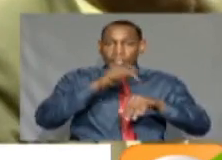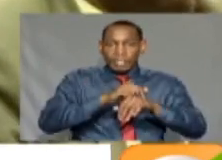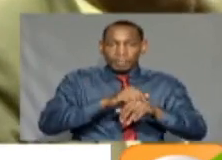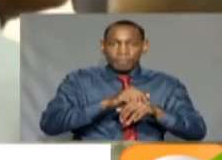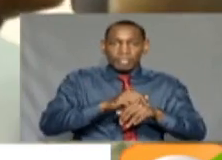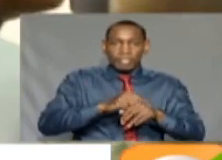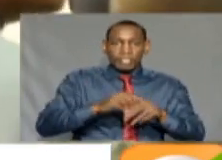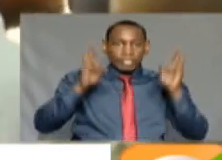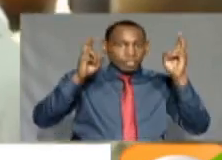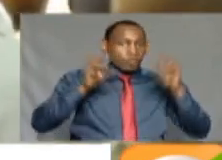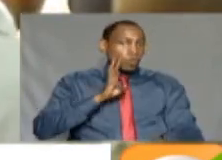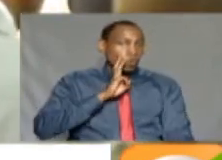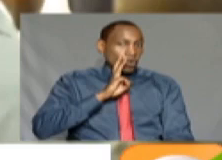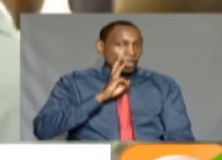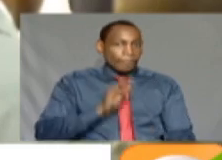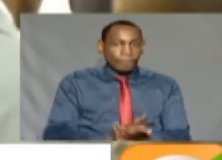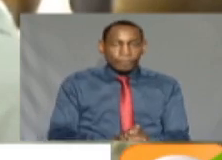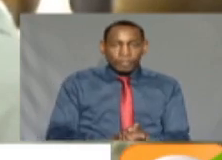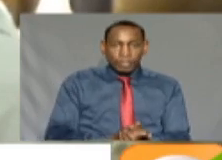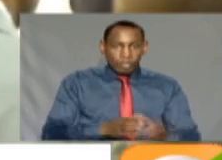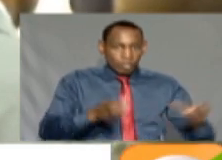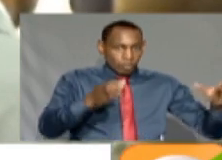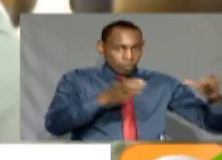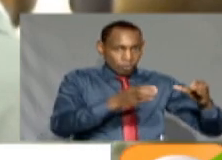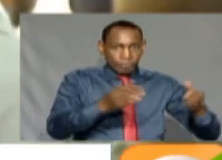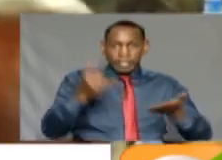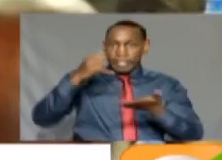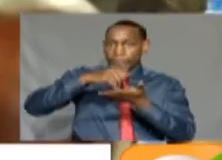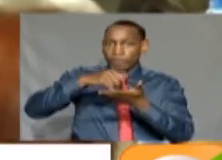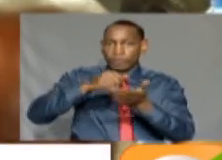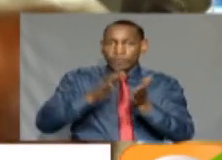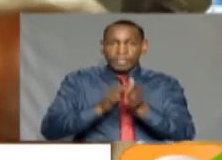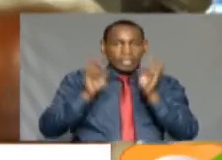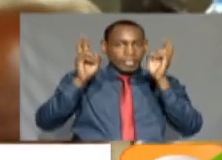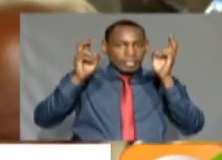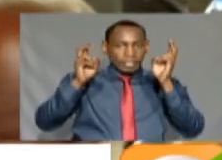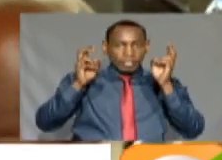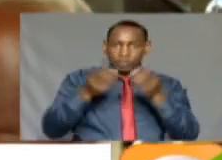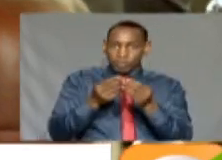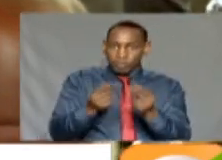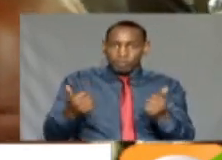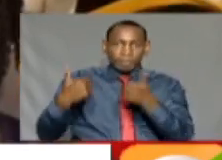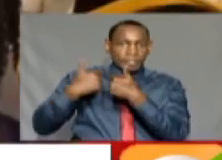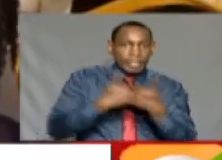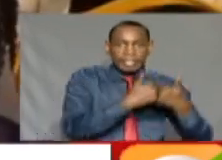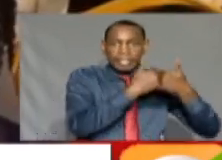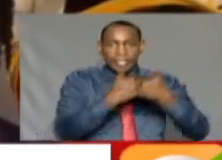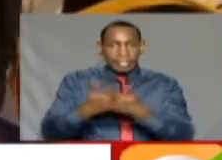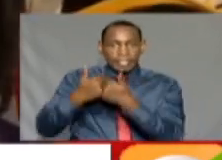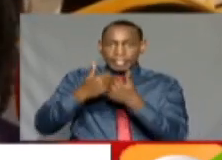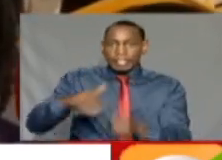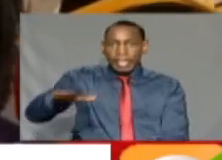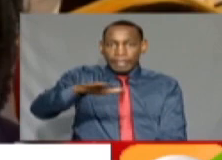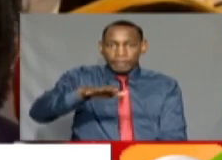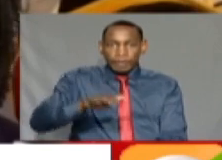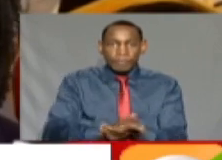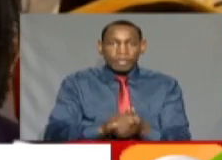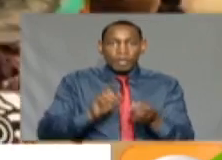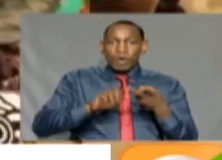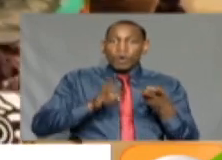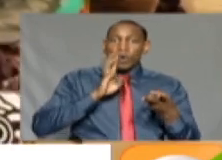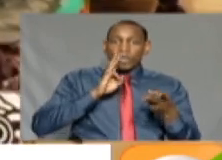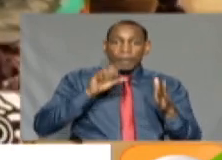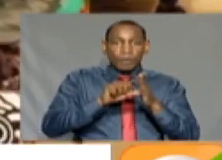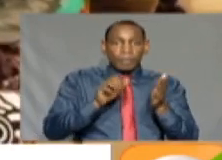wa swala la maji. Shirika hilo linajihusisha na masuala ya kutatua changamoto za mazingira, uhaba wa